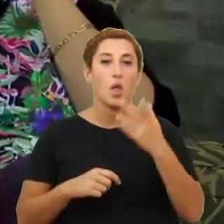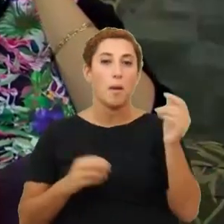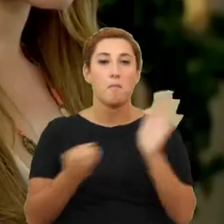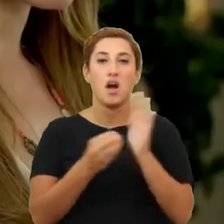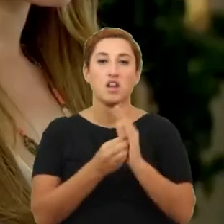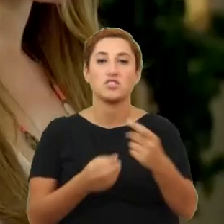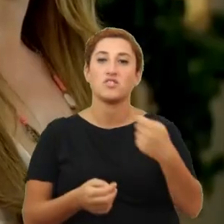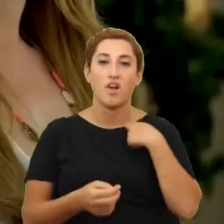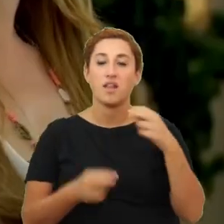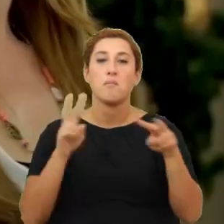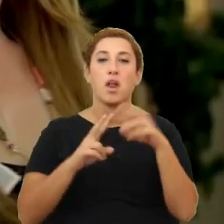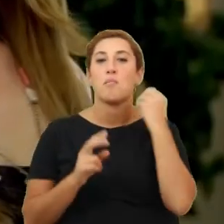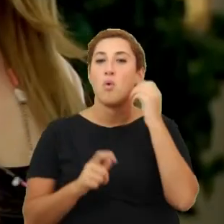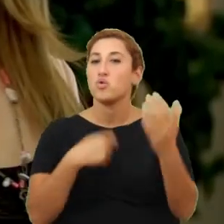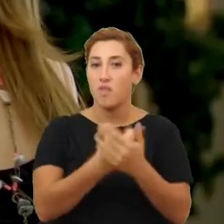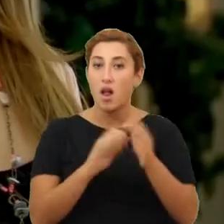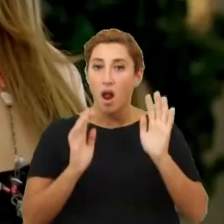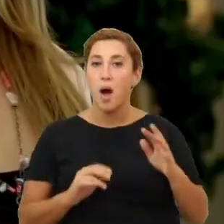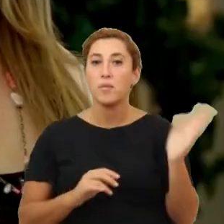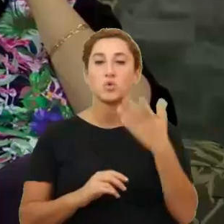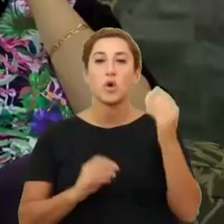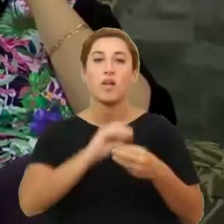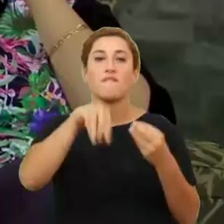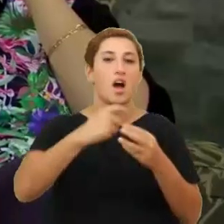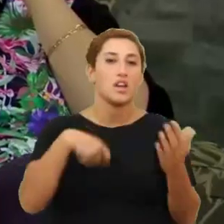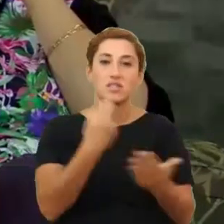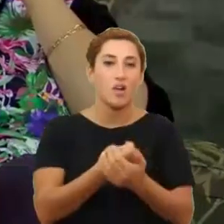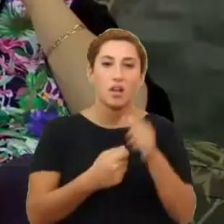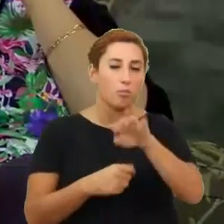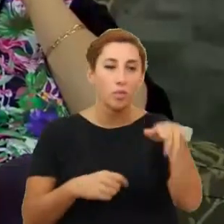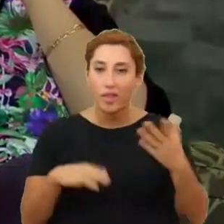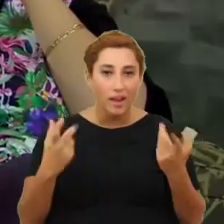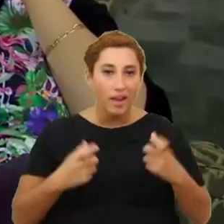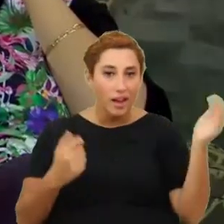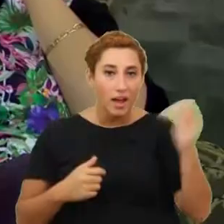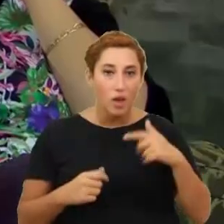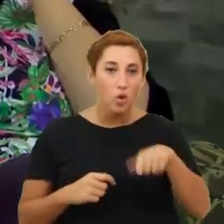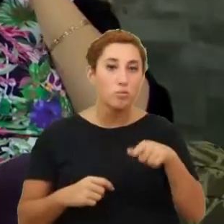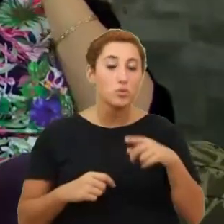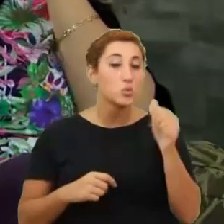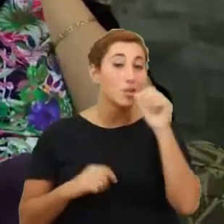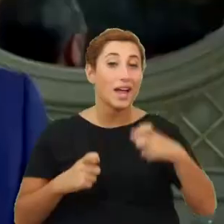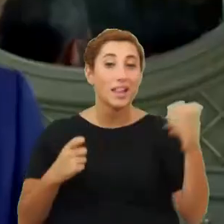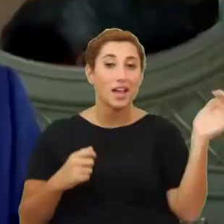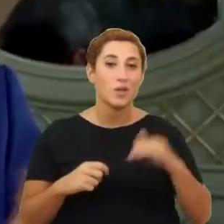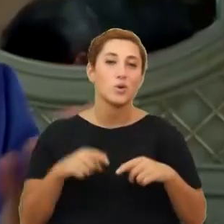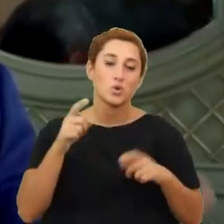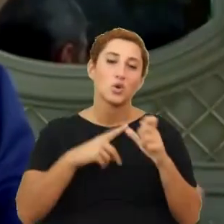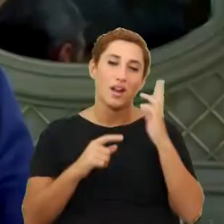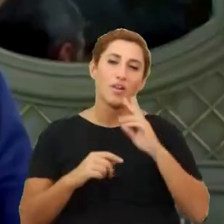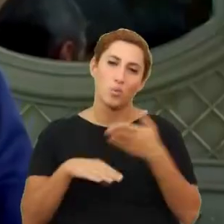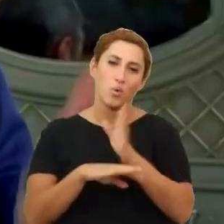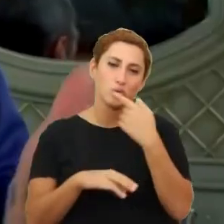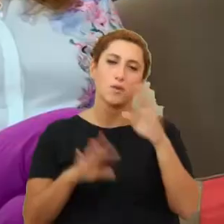bahşiş verdin. Meryem'e borç verdin ama bir ton da faiz verdin. Bunlar nereden geliyor? Bu nereden geliyor? Şimdi Şükrü Efendi